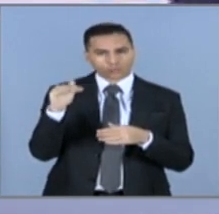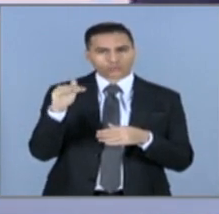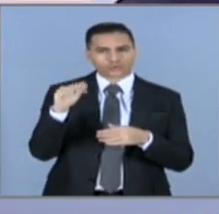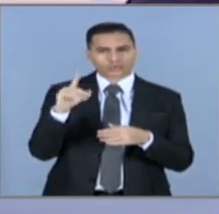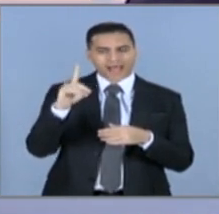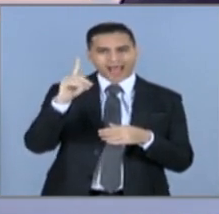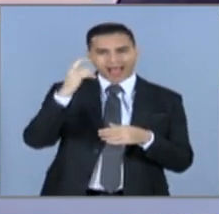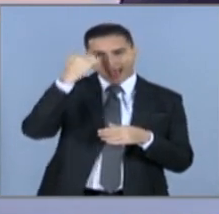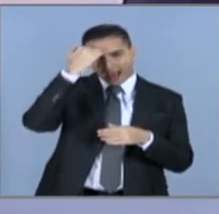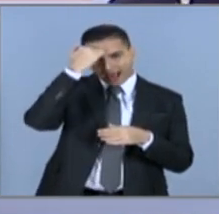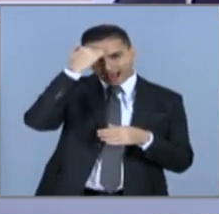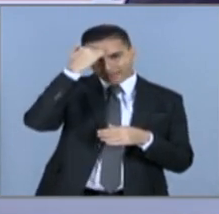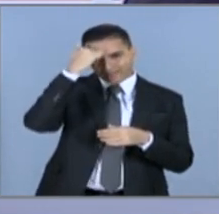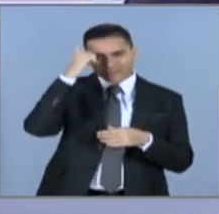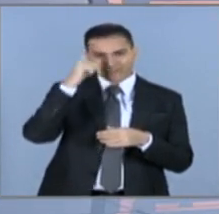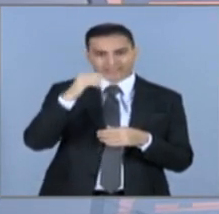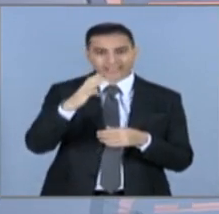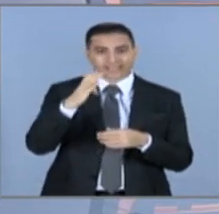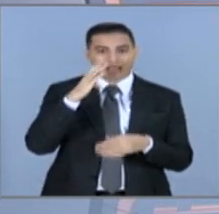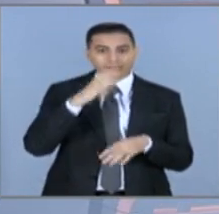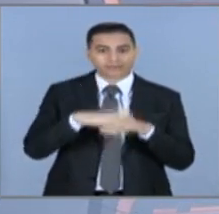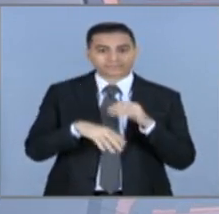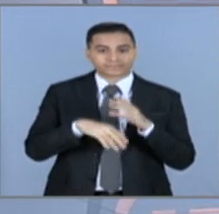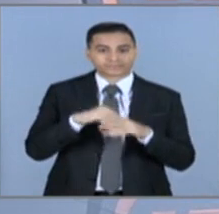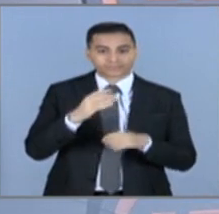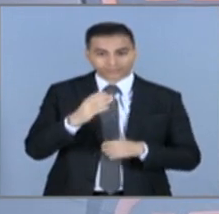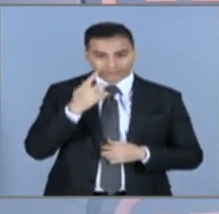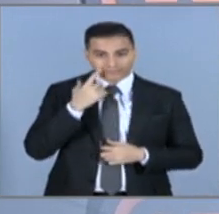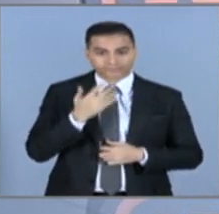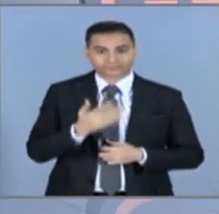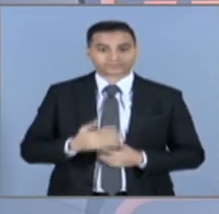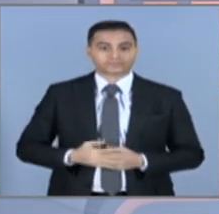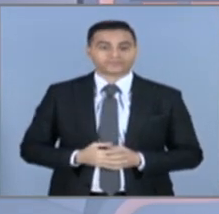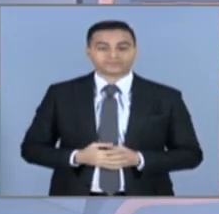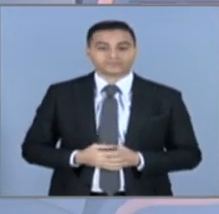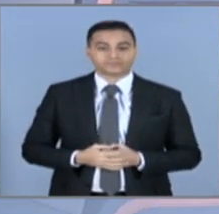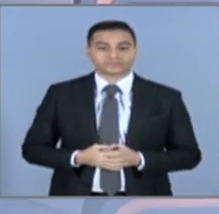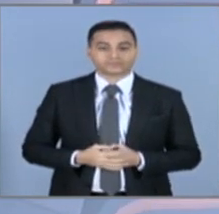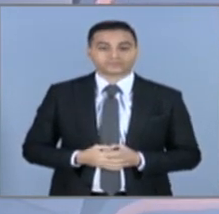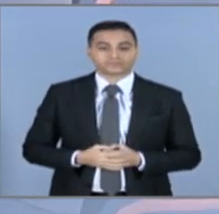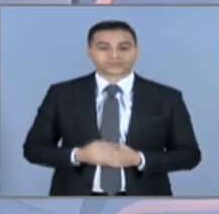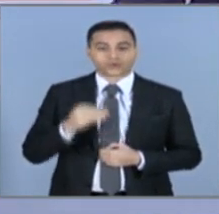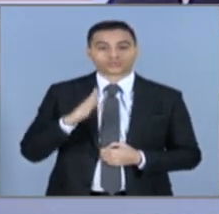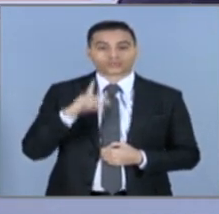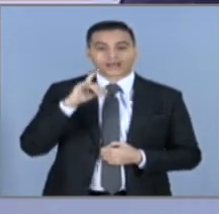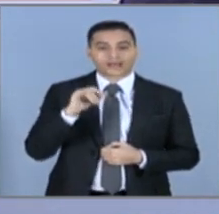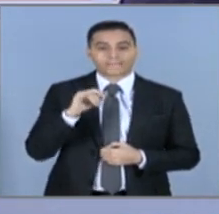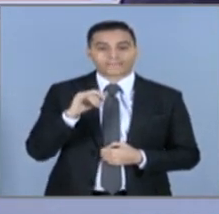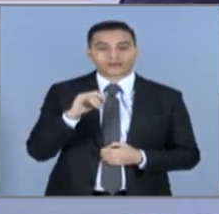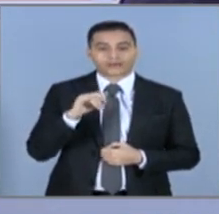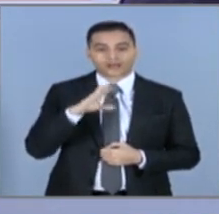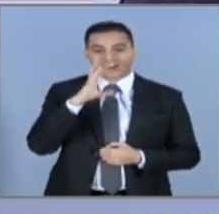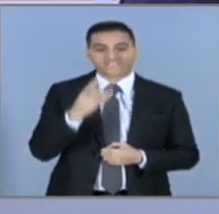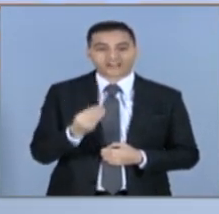117.5 طن. في إجابة؟ فيها. تفضل حسام، إجابتك جنوب